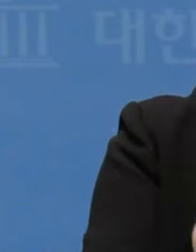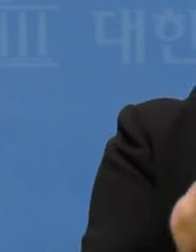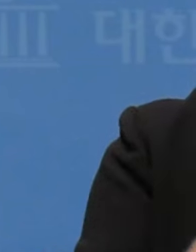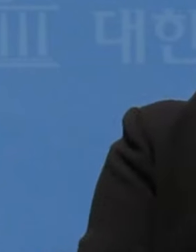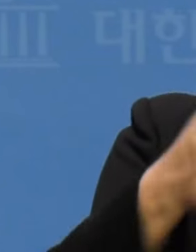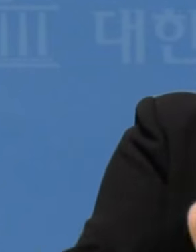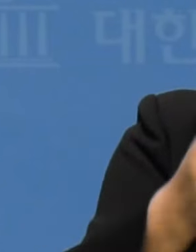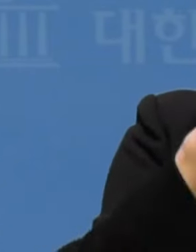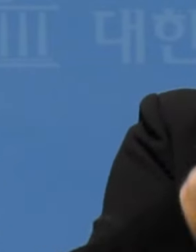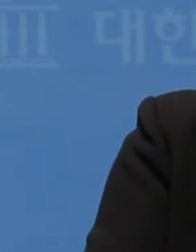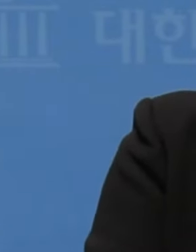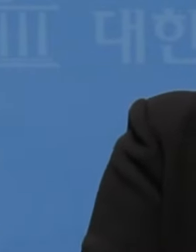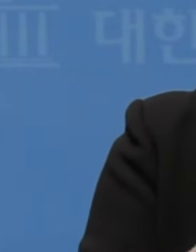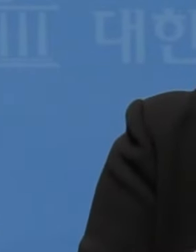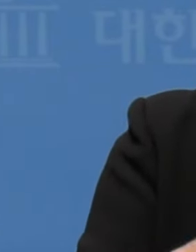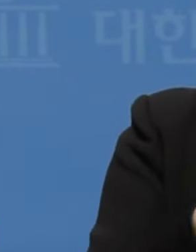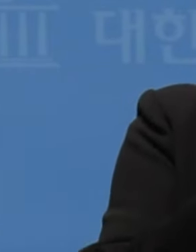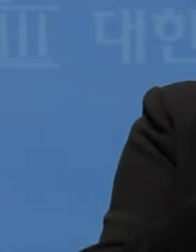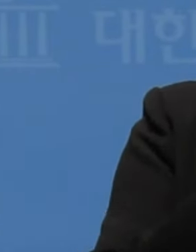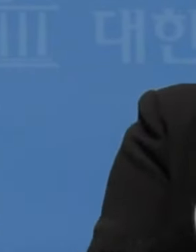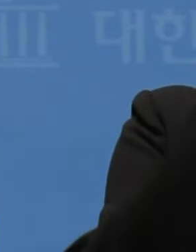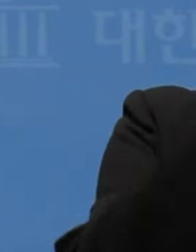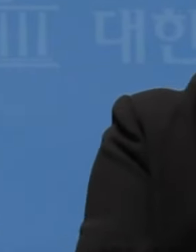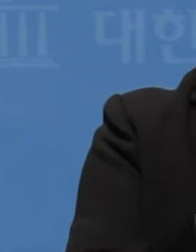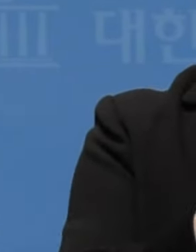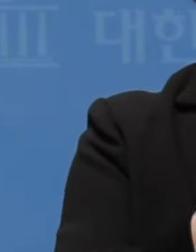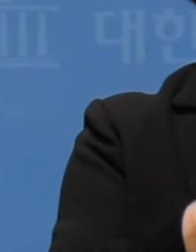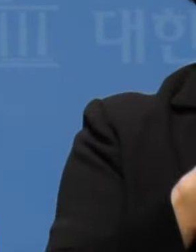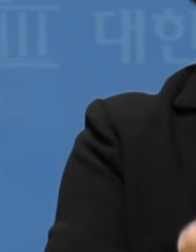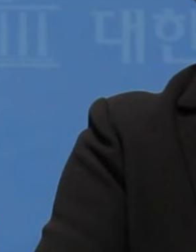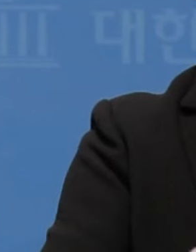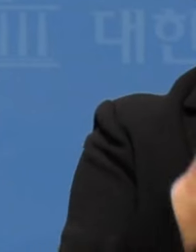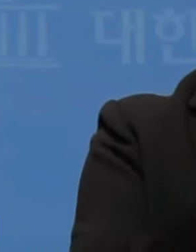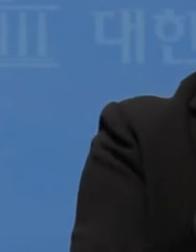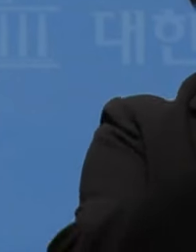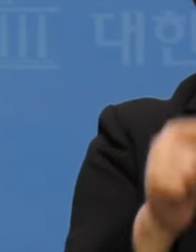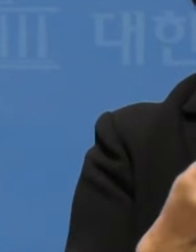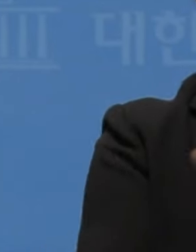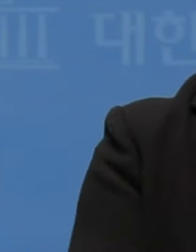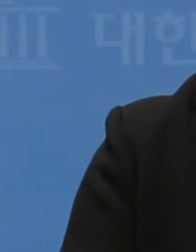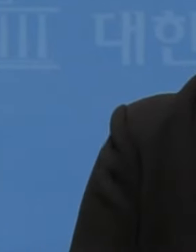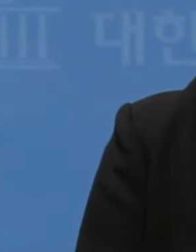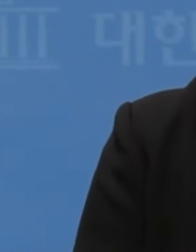산업 스파이가 간첩죄로 가중처벌 받도록 법률을 개정했습니다.